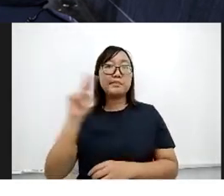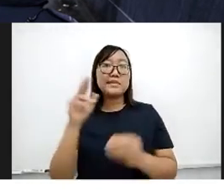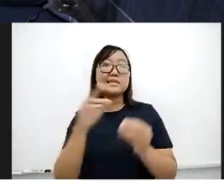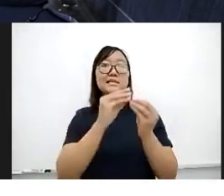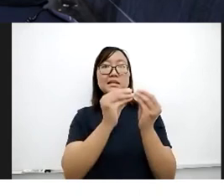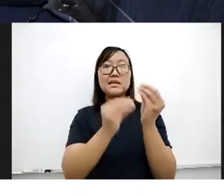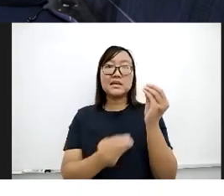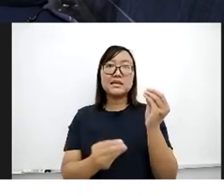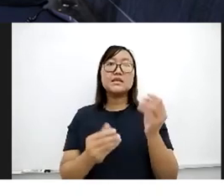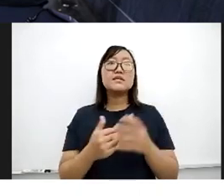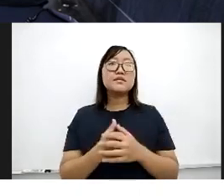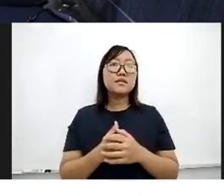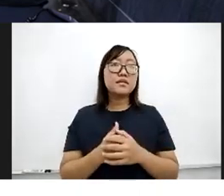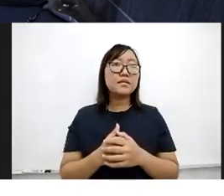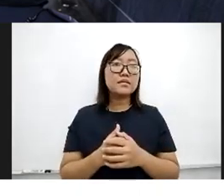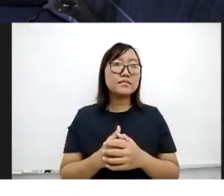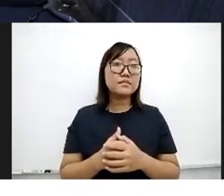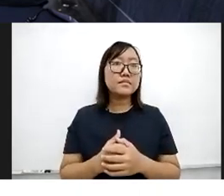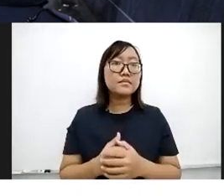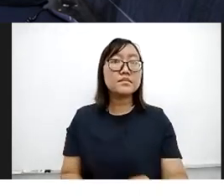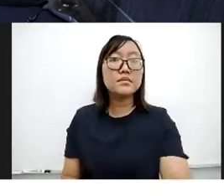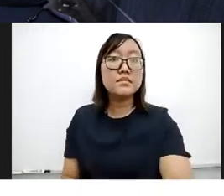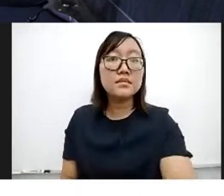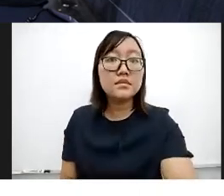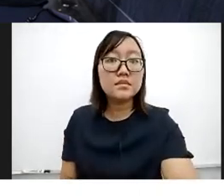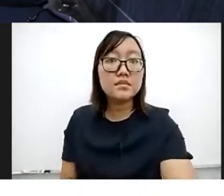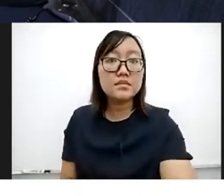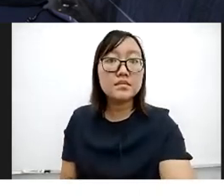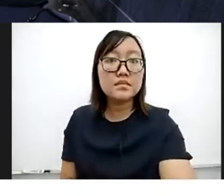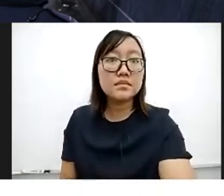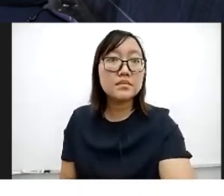from my friends